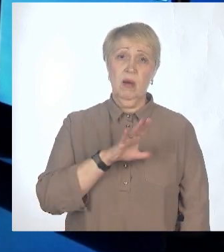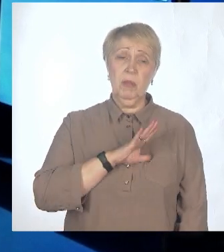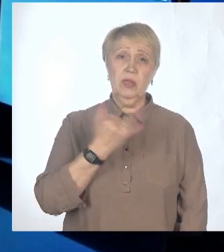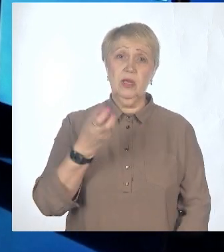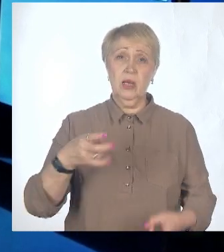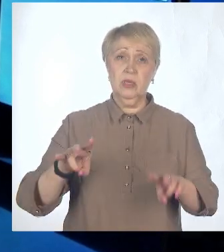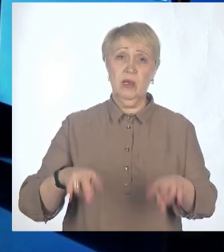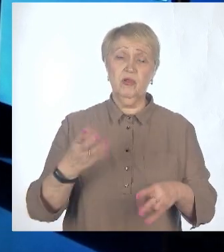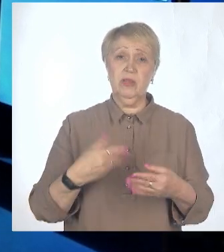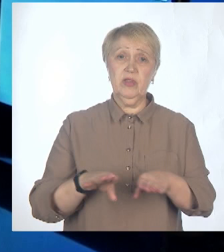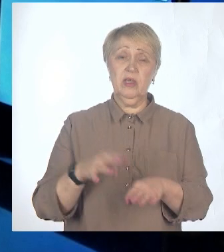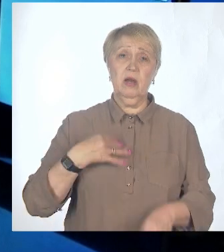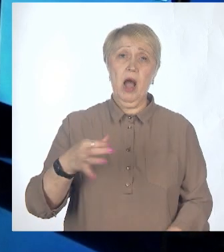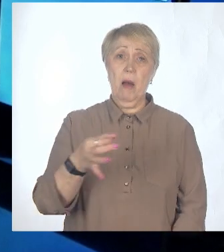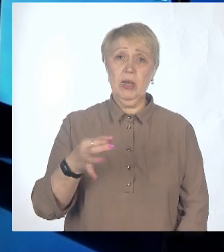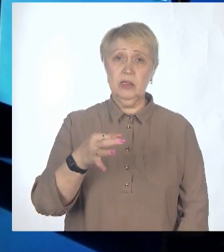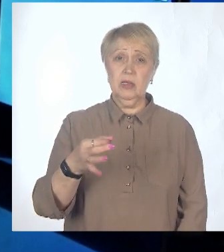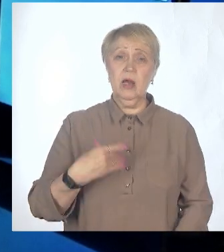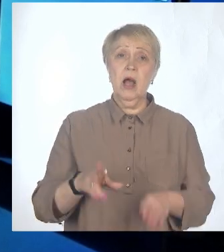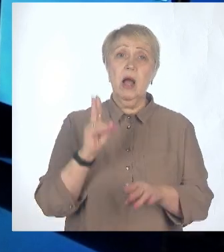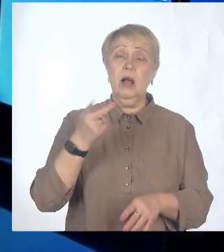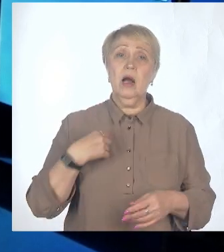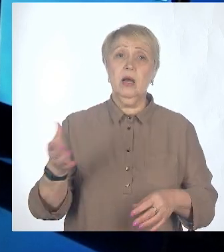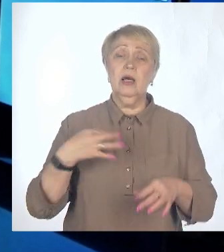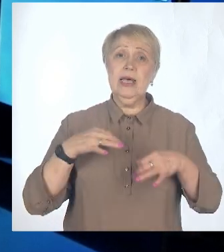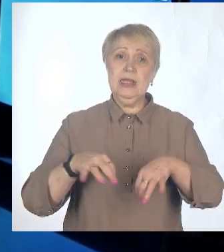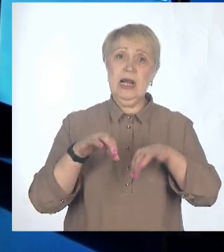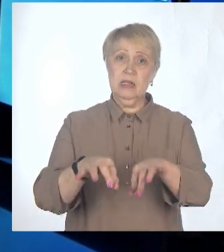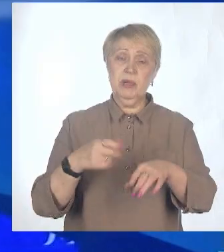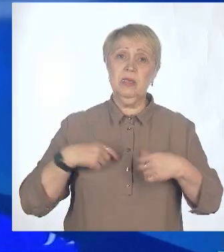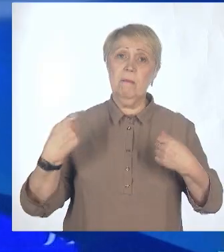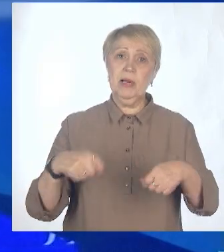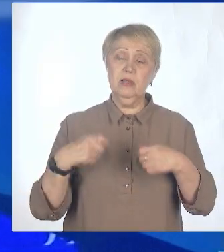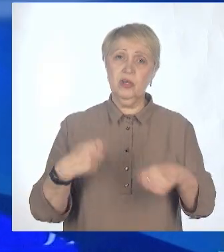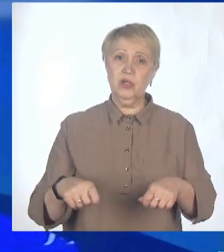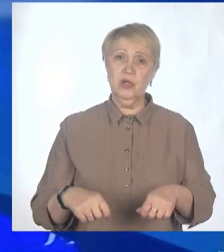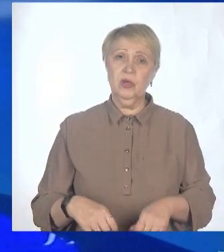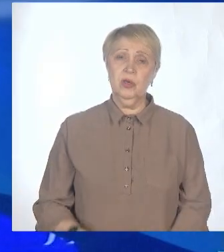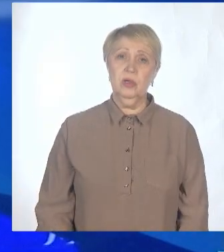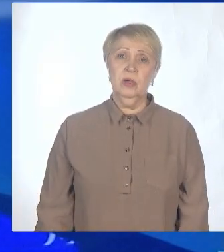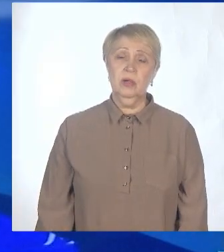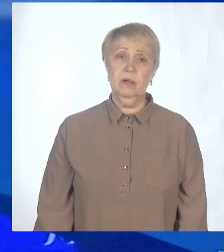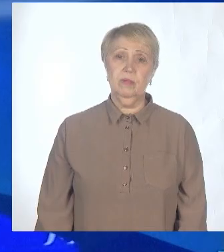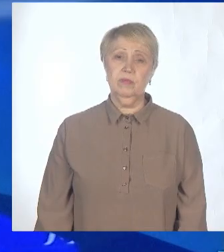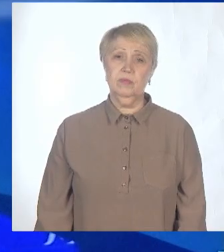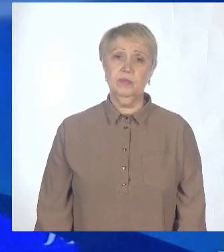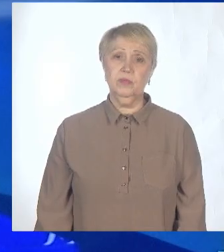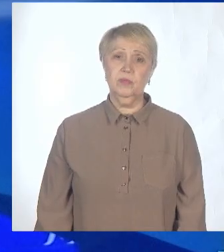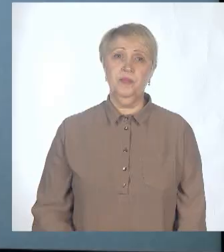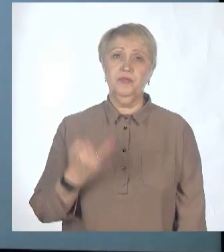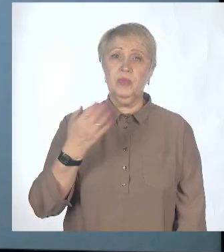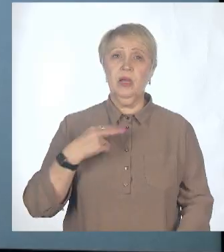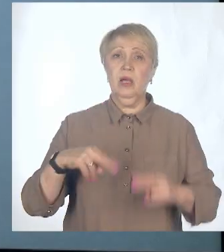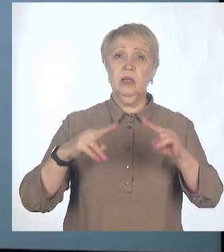таких профобластях, как транспорт, логистика, продажи разного рода, B2B, B2C и строительство